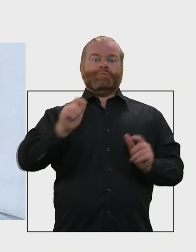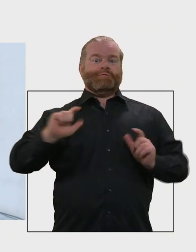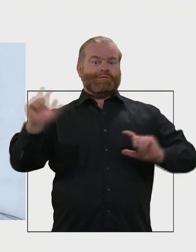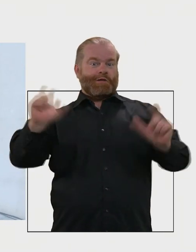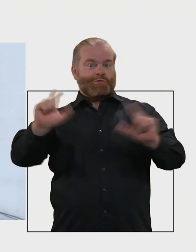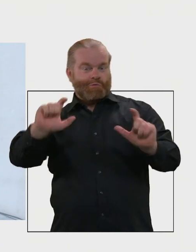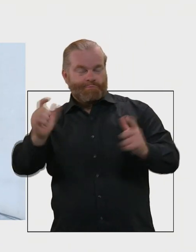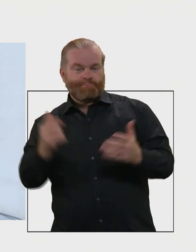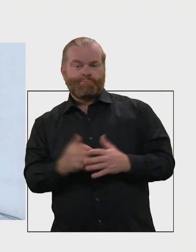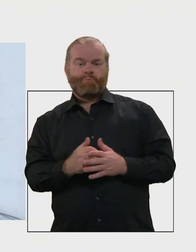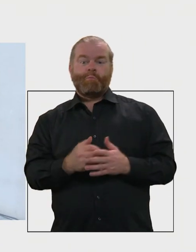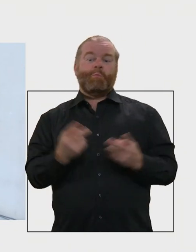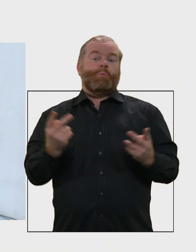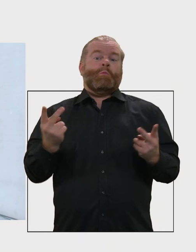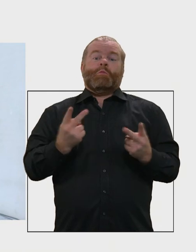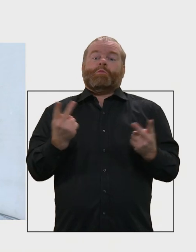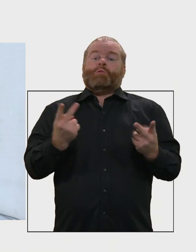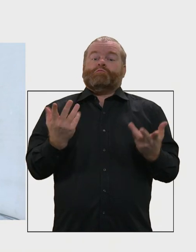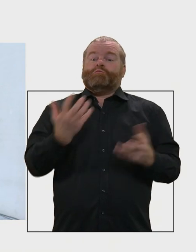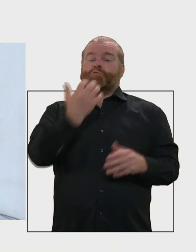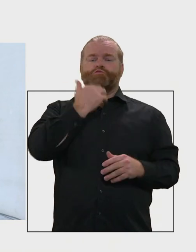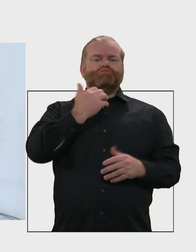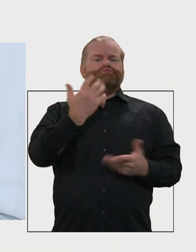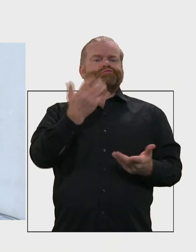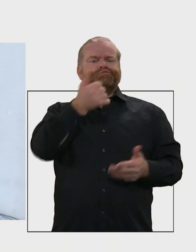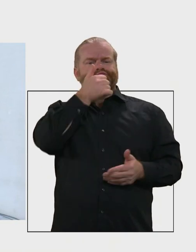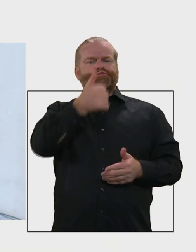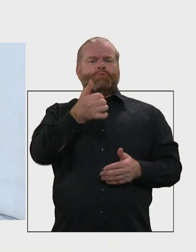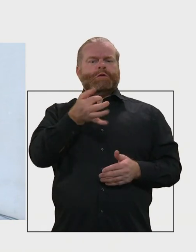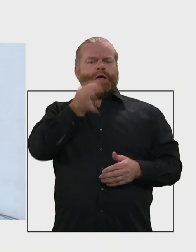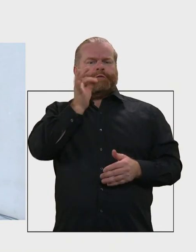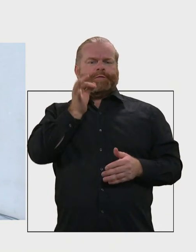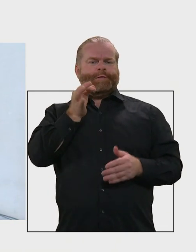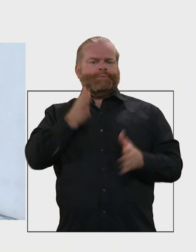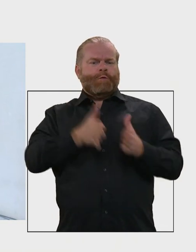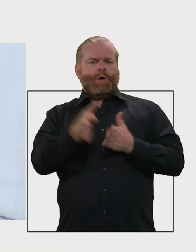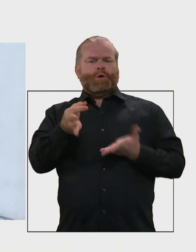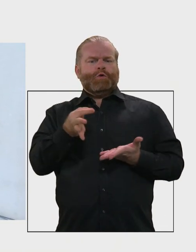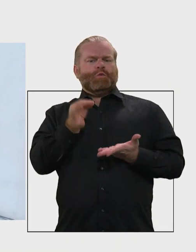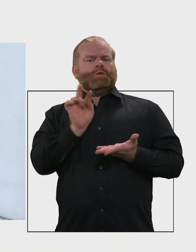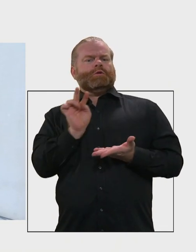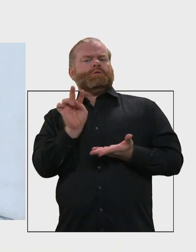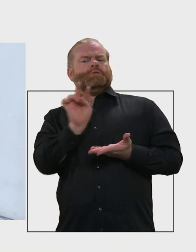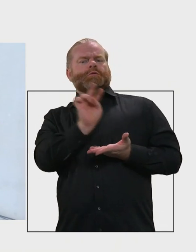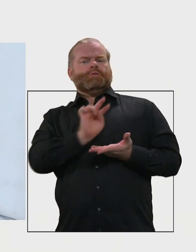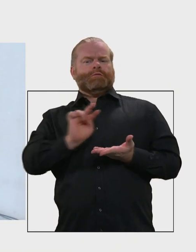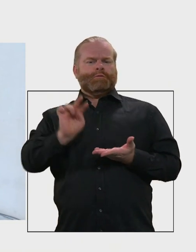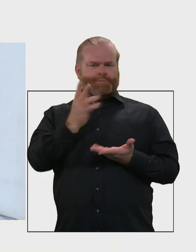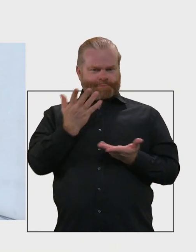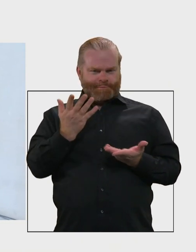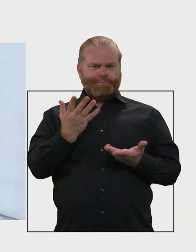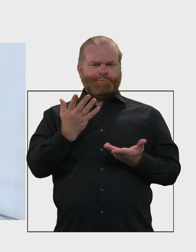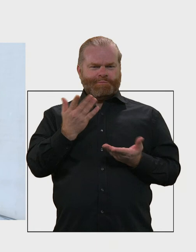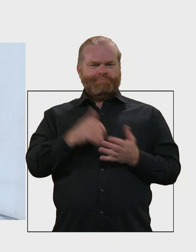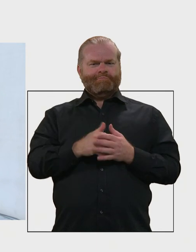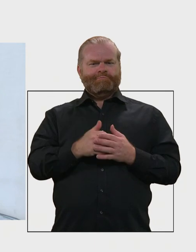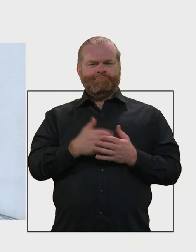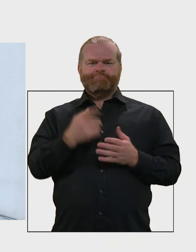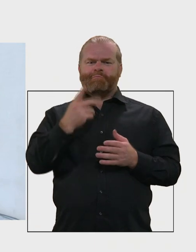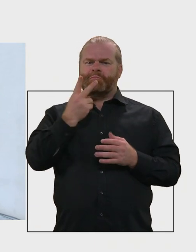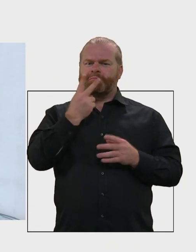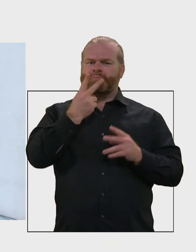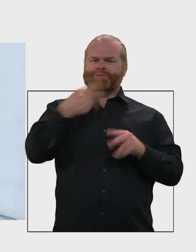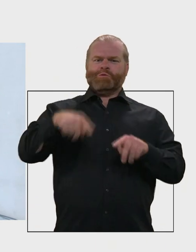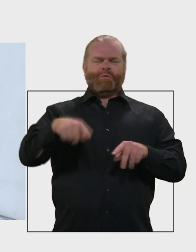die schöne Aussicht von unserer Dachterrasse zeigen. Es wird also ganz unterschiedliche Gäste geben, die hier ins Humboldt-Forum kommen. Und wir alle wollen